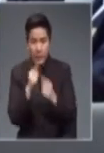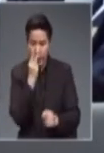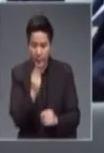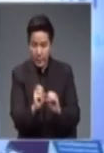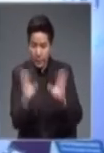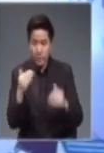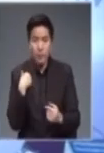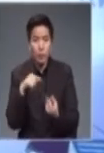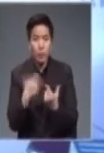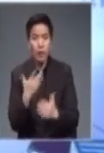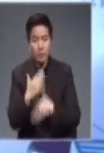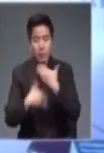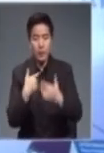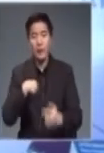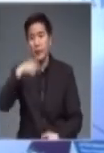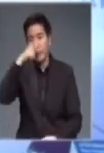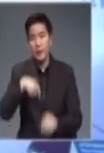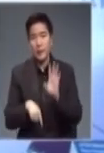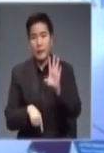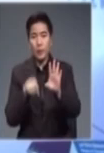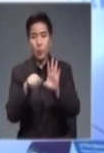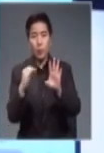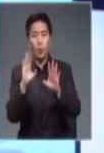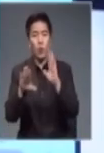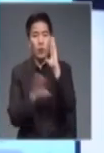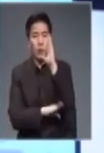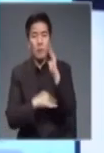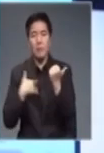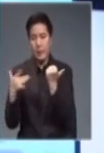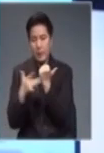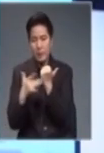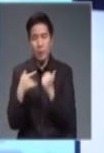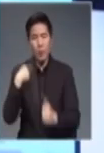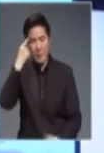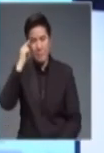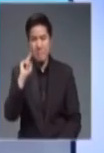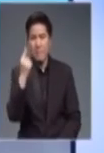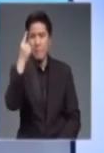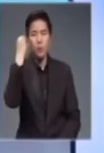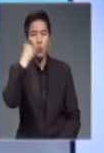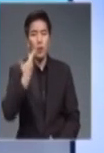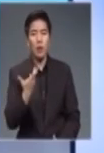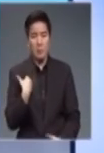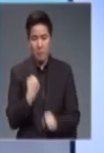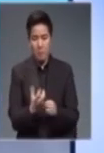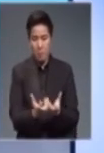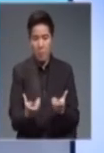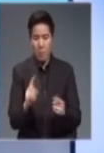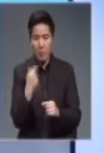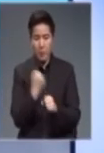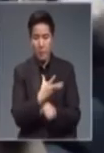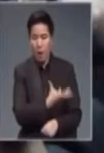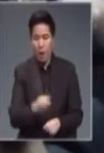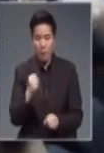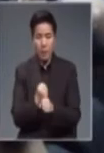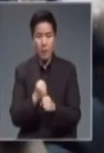แยกออกมาจากกลุ่มบุคคลที่แสดงความสามารถในที่สาธารณะซึ่งส่วนใหญ่เป็นนักร้องนักดนตรีที่ขาดความ